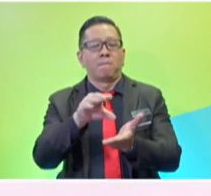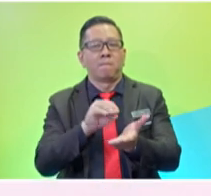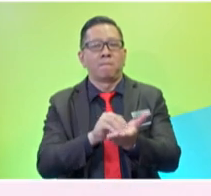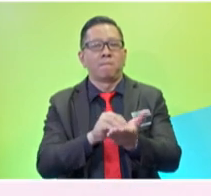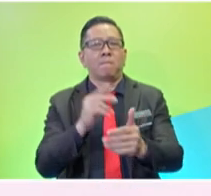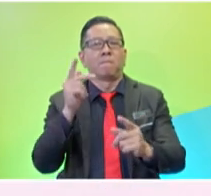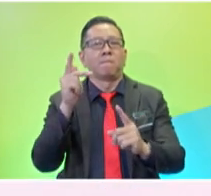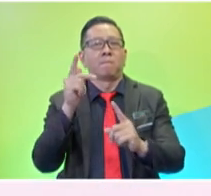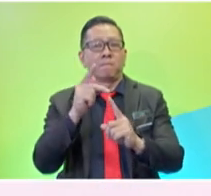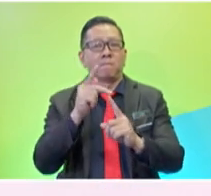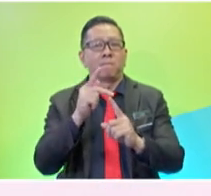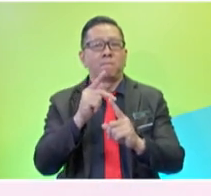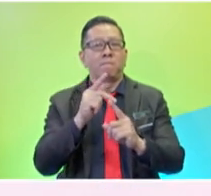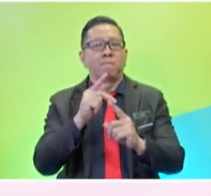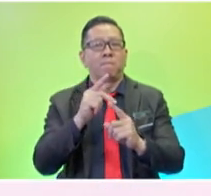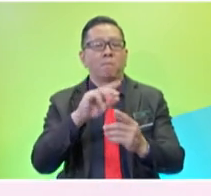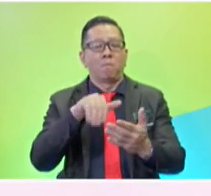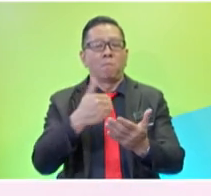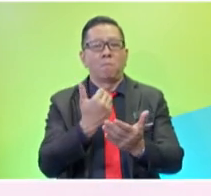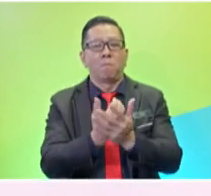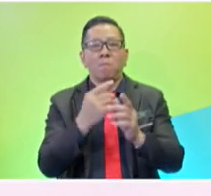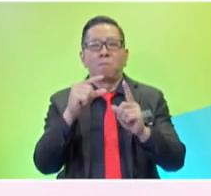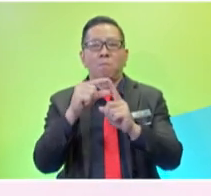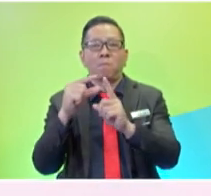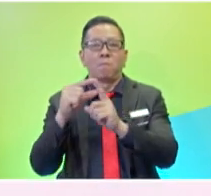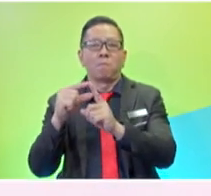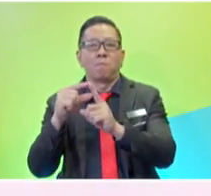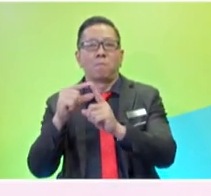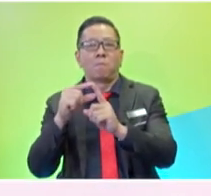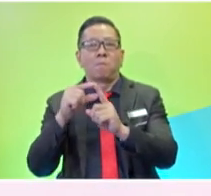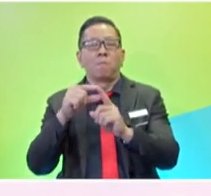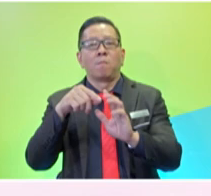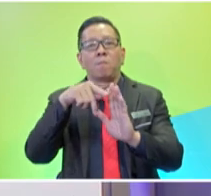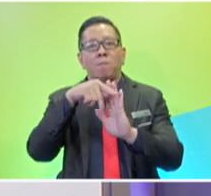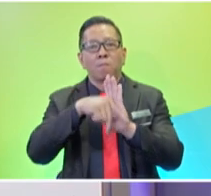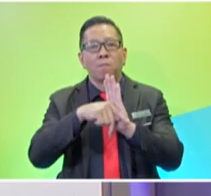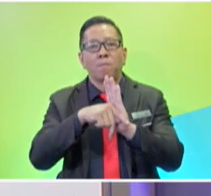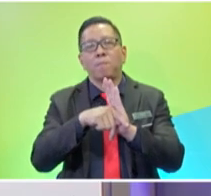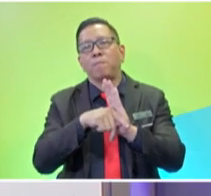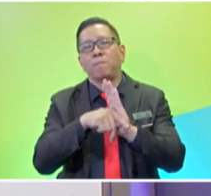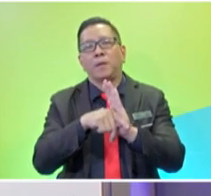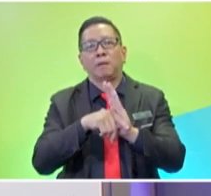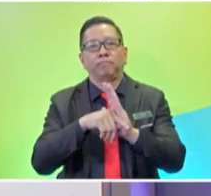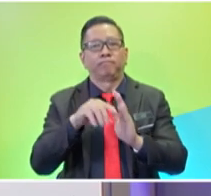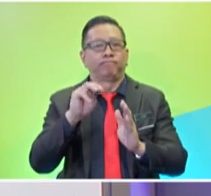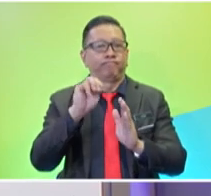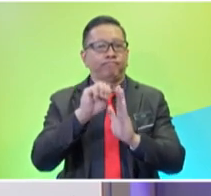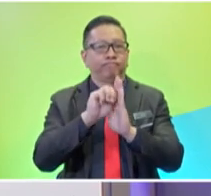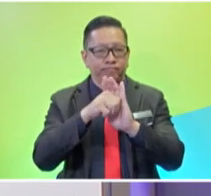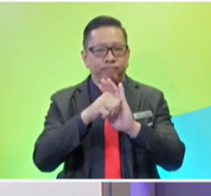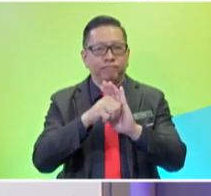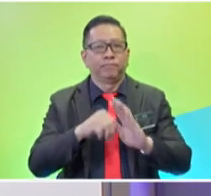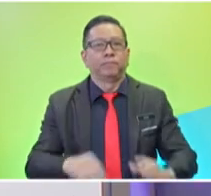bilangan perkataan per menit yaitu bilangan perkataan per menit Jadi saya Tuliskan dalam bentuk pecahan